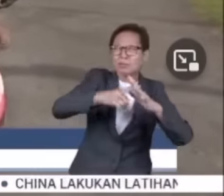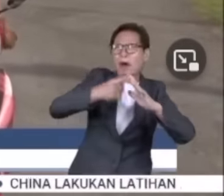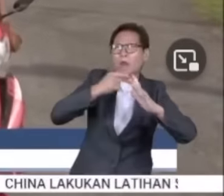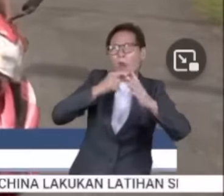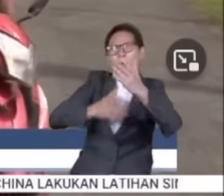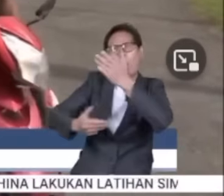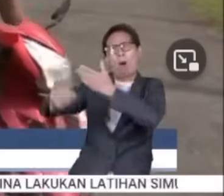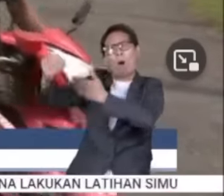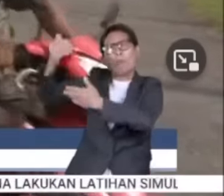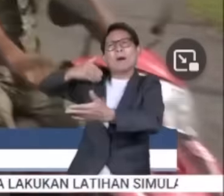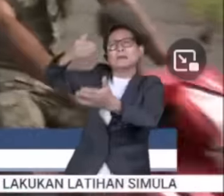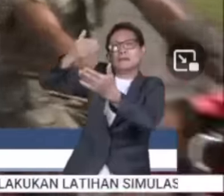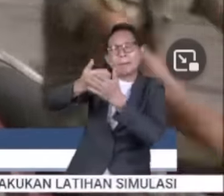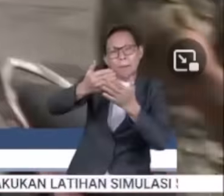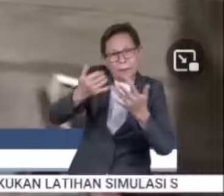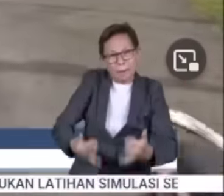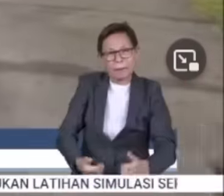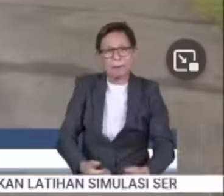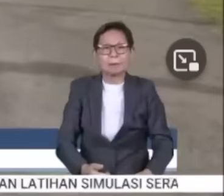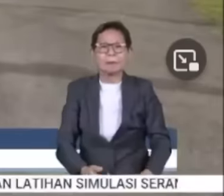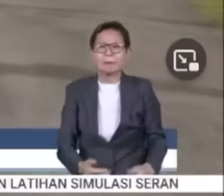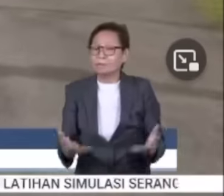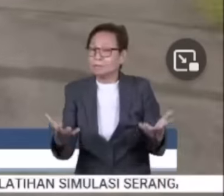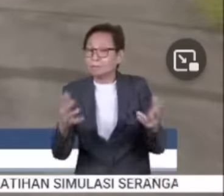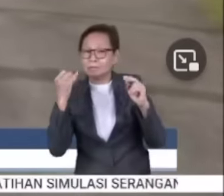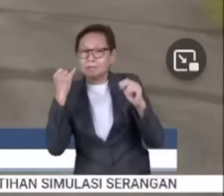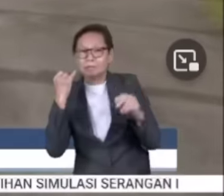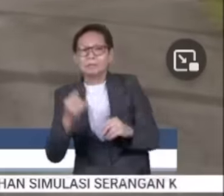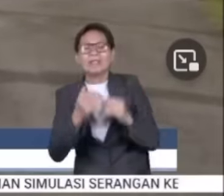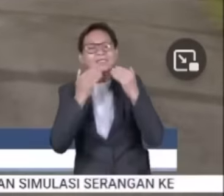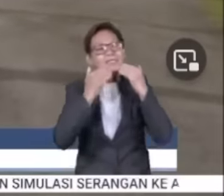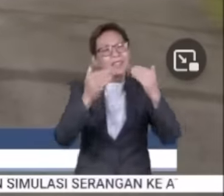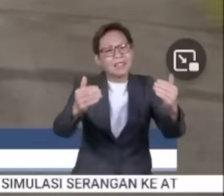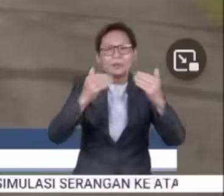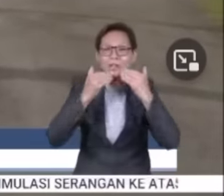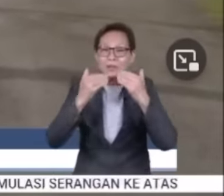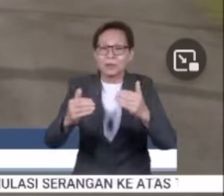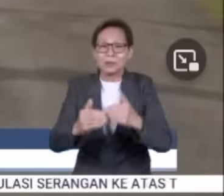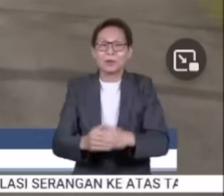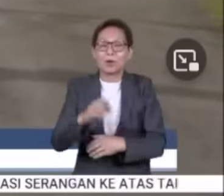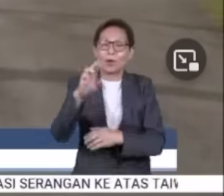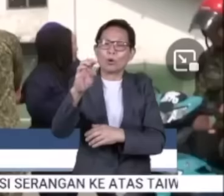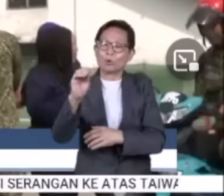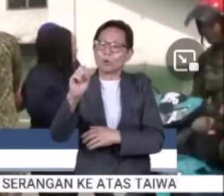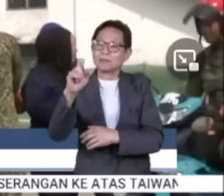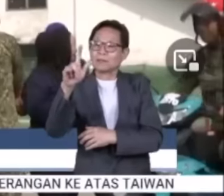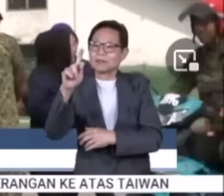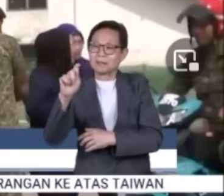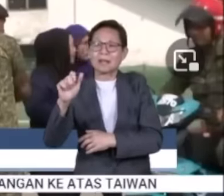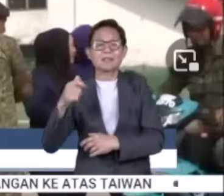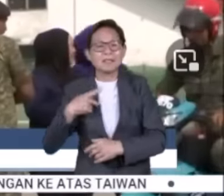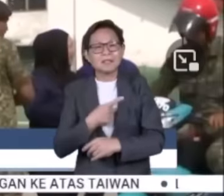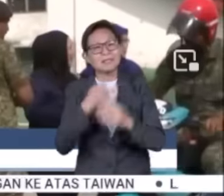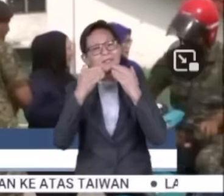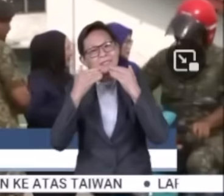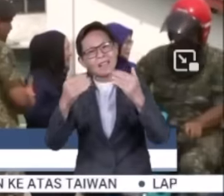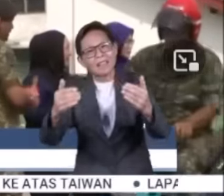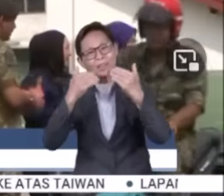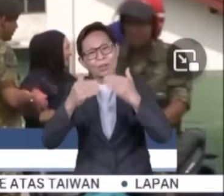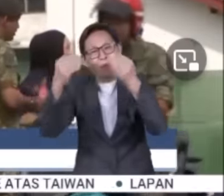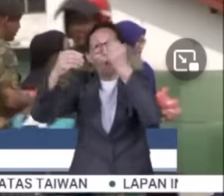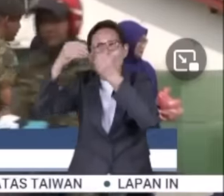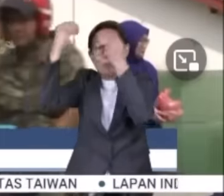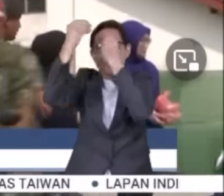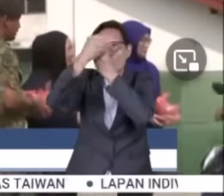dan berterusan sehingga kini. Komen tuan sendiri macam mana? Okey, terima kasih Rosita. Kita bersyukur sebenarnya.